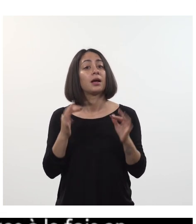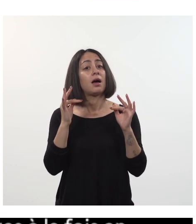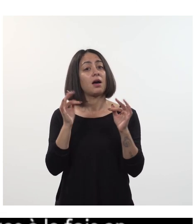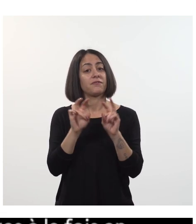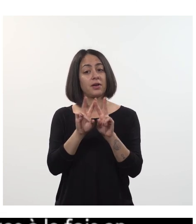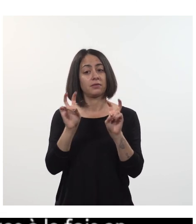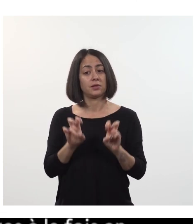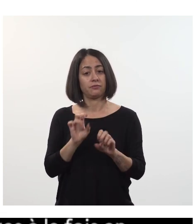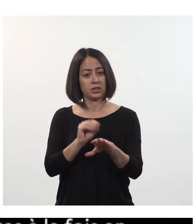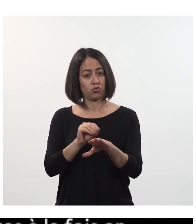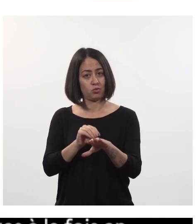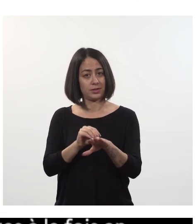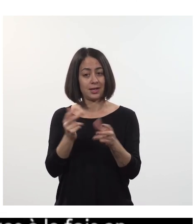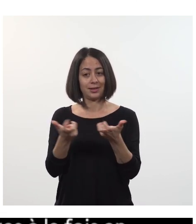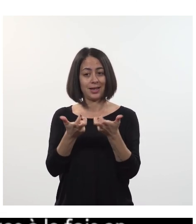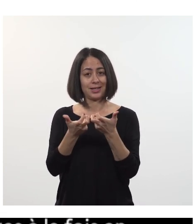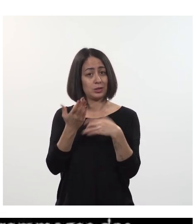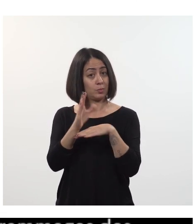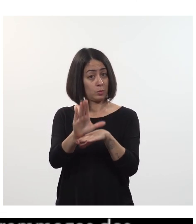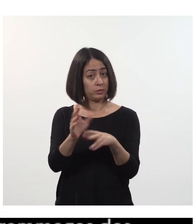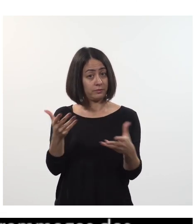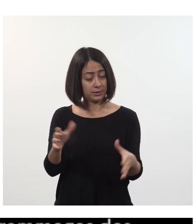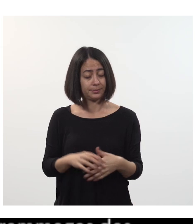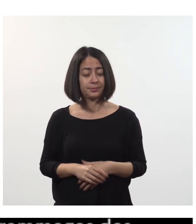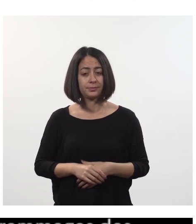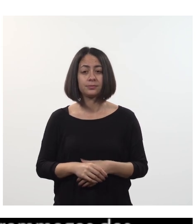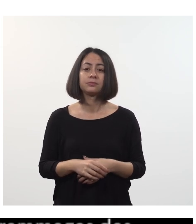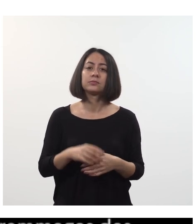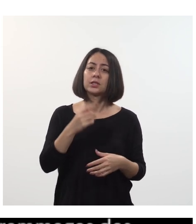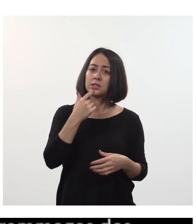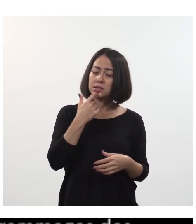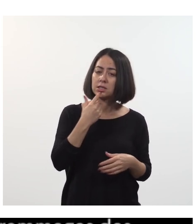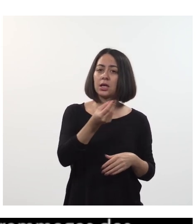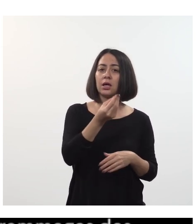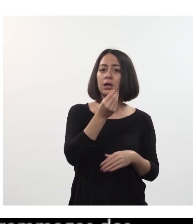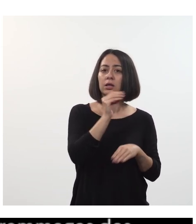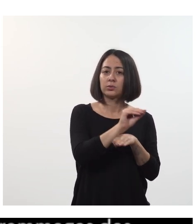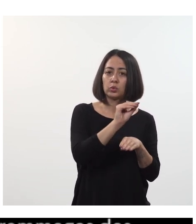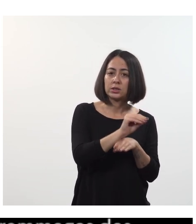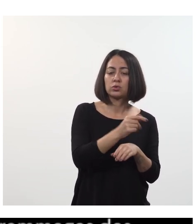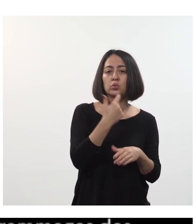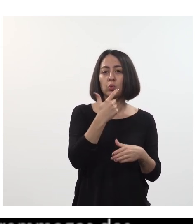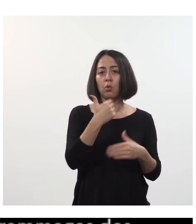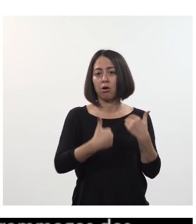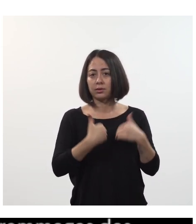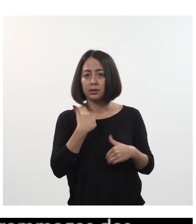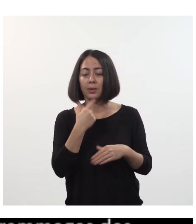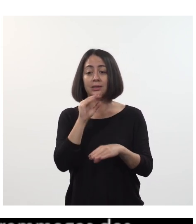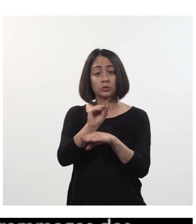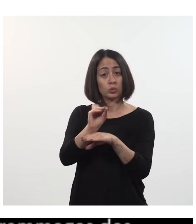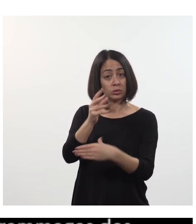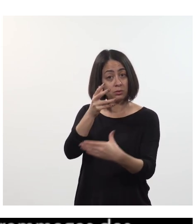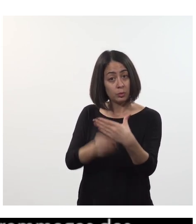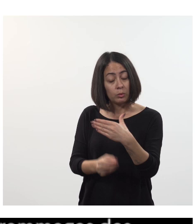vous ai mis quelques exemples de fiches conseils. Nutrition handicap, dénutrition et handicap, obésité et handicap.